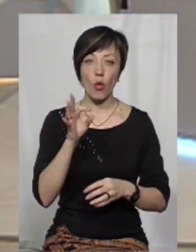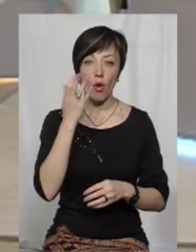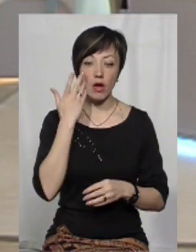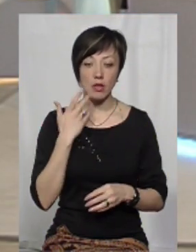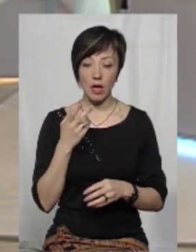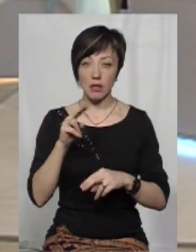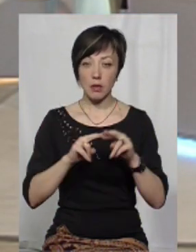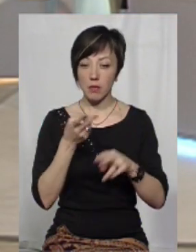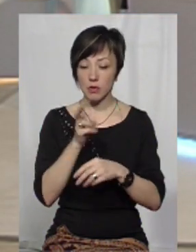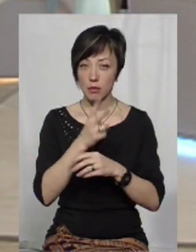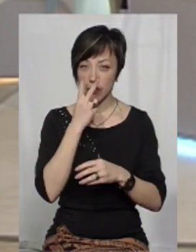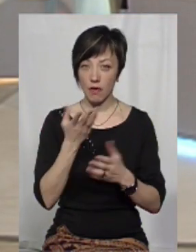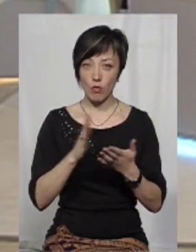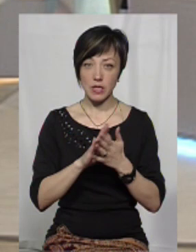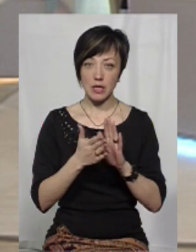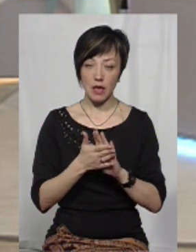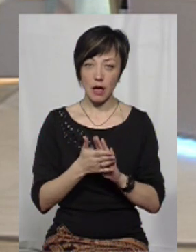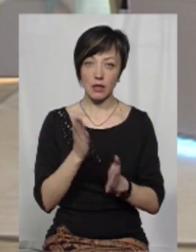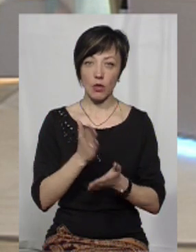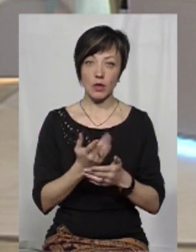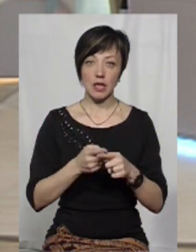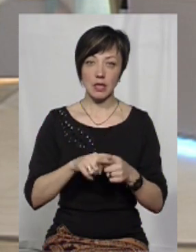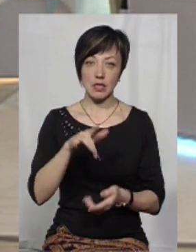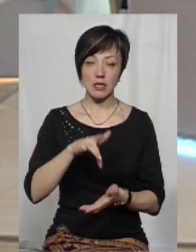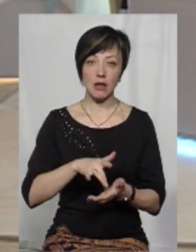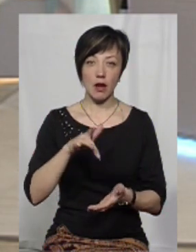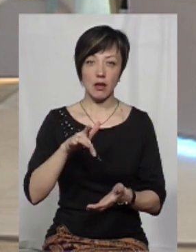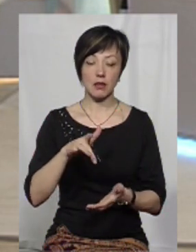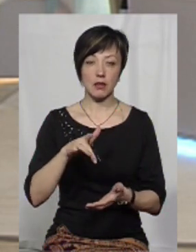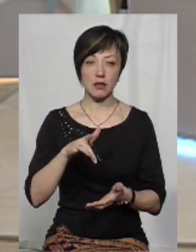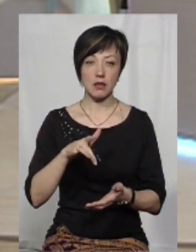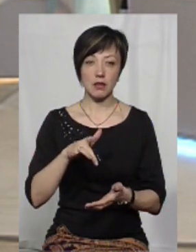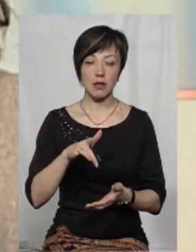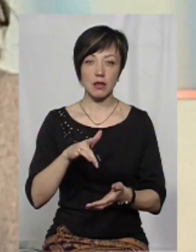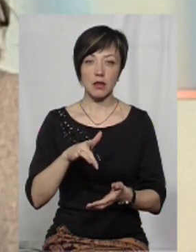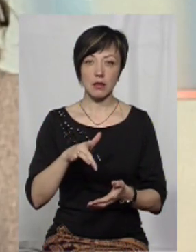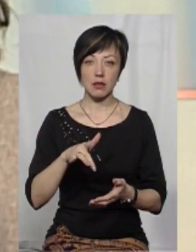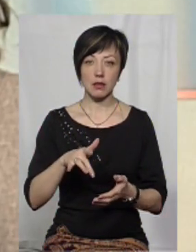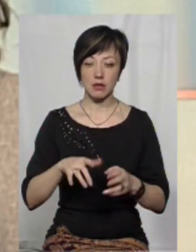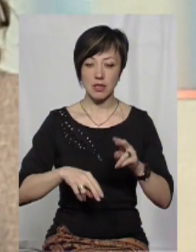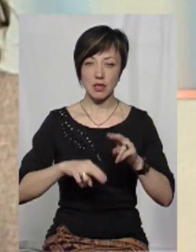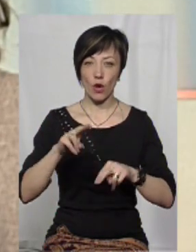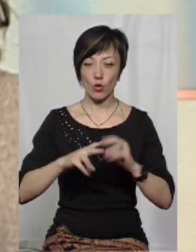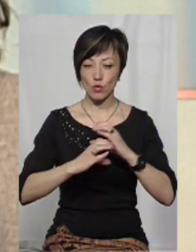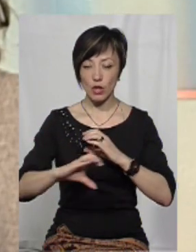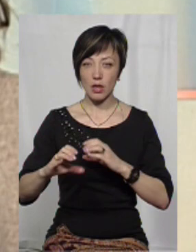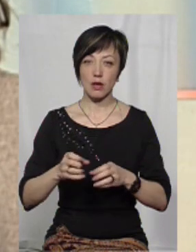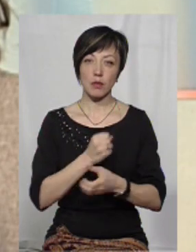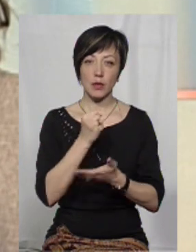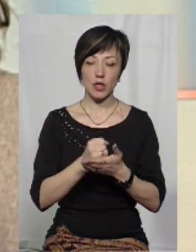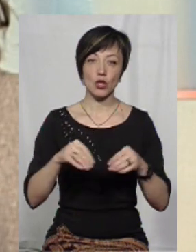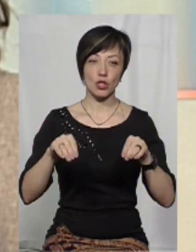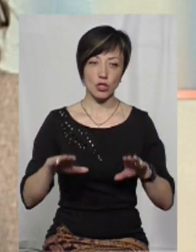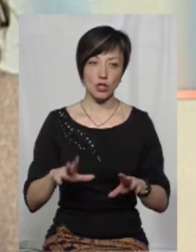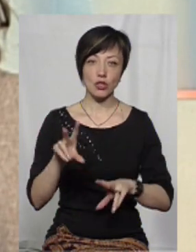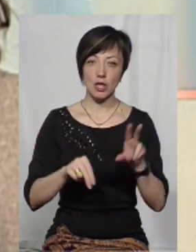когда строители пришли и посмотрели, в каком состоянии находятся вот эти центральные сооружения, то было принято решение,